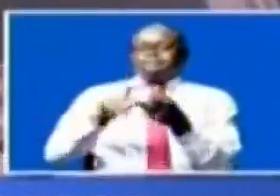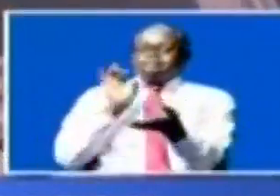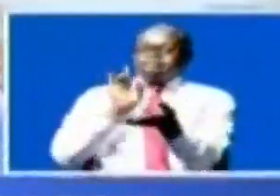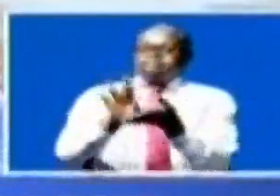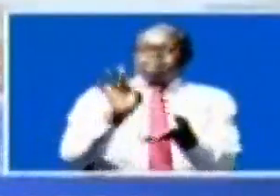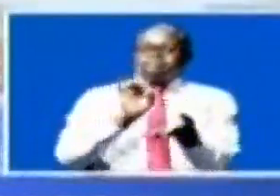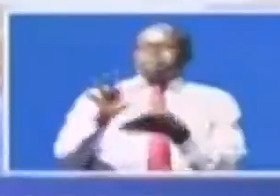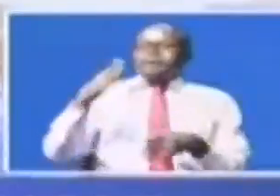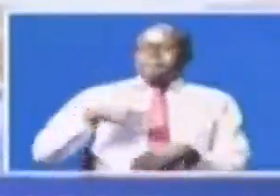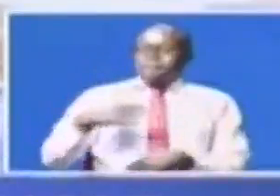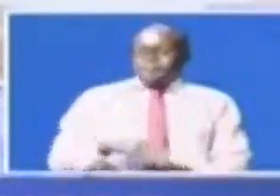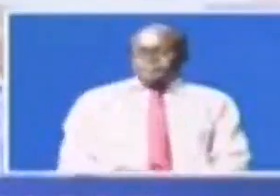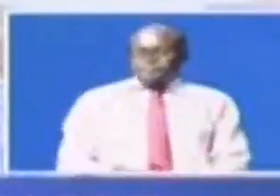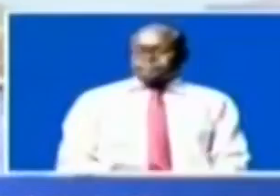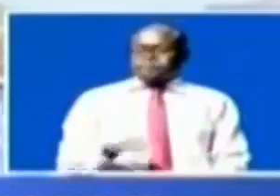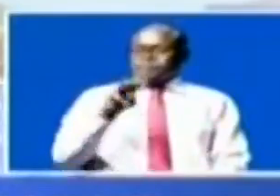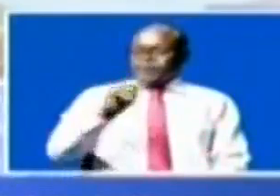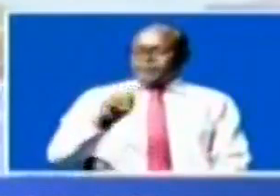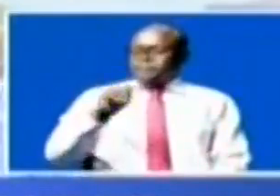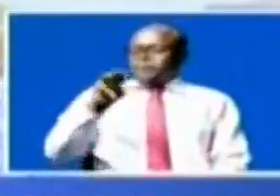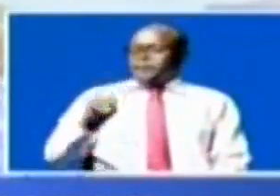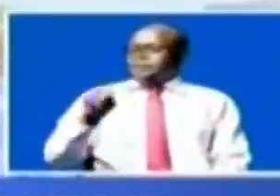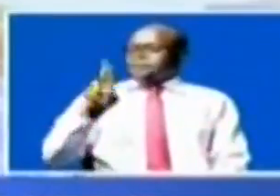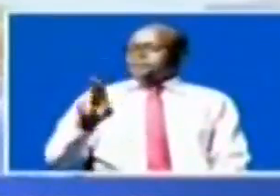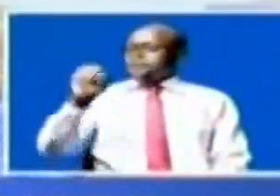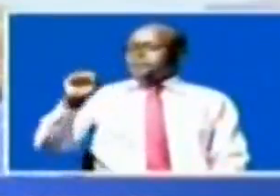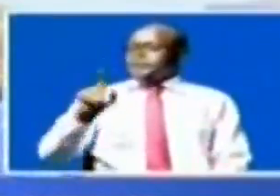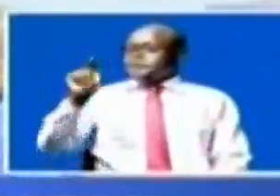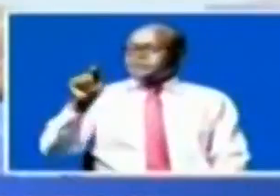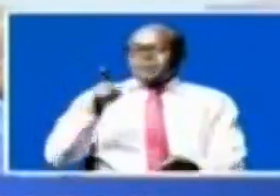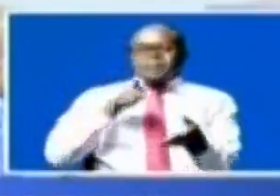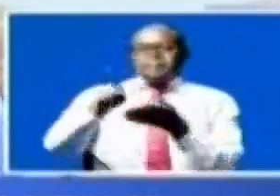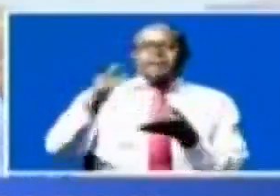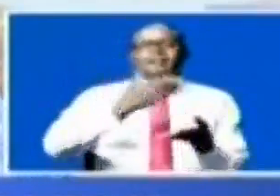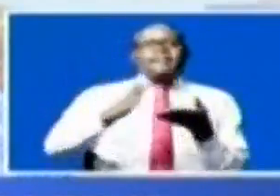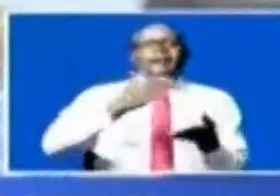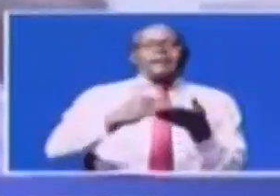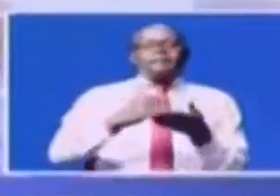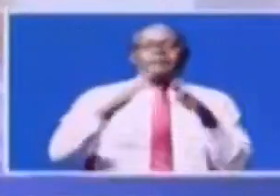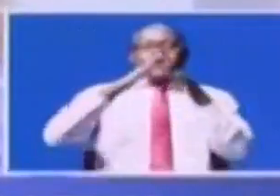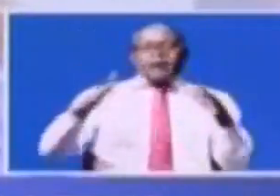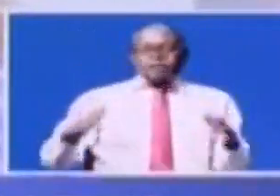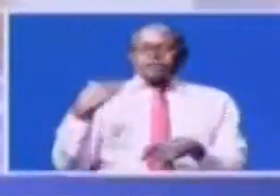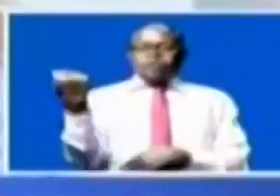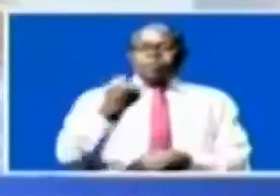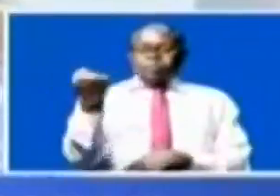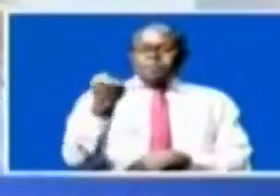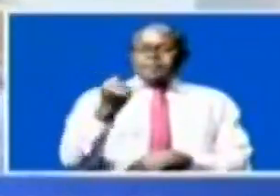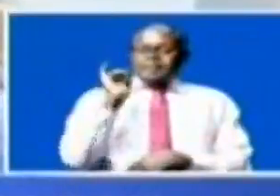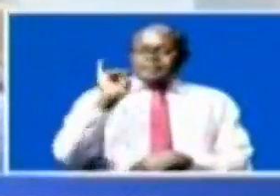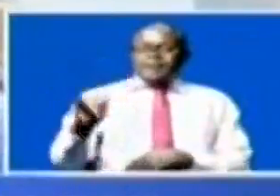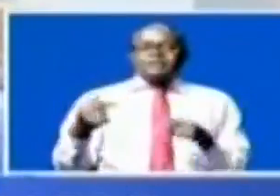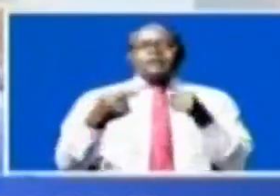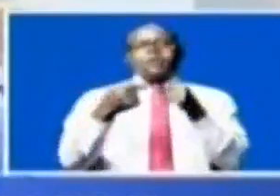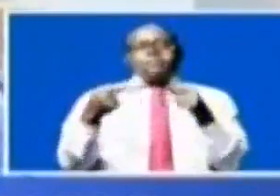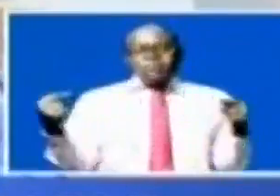kazini. Masinde Muliro University of Science and Technology pays rent for his house in Mumias, which was contrary